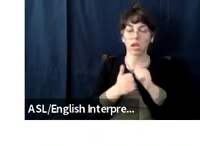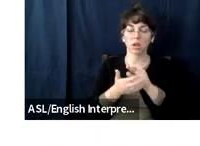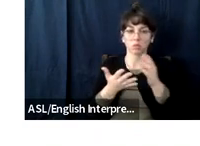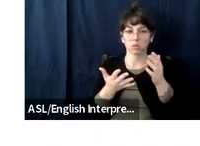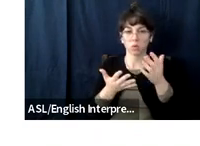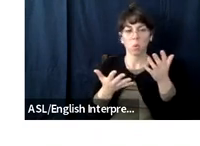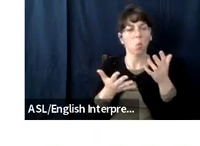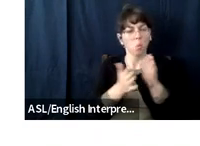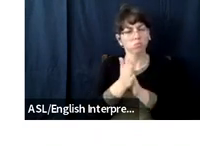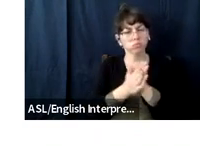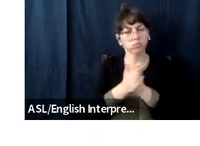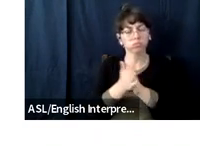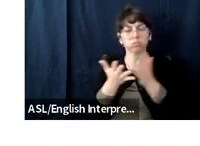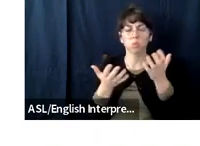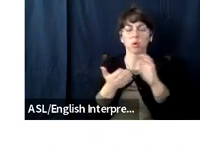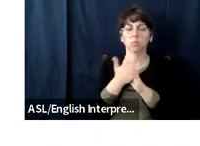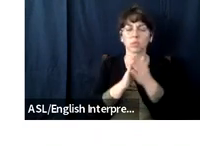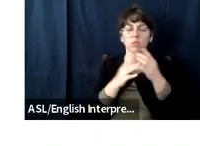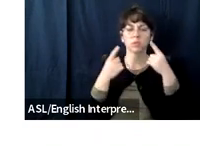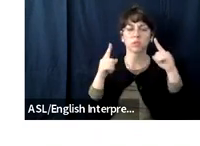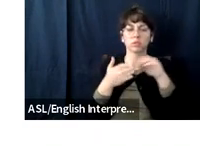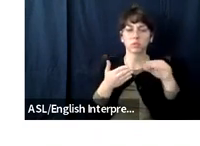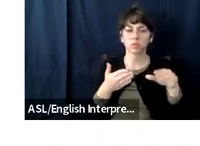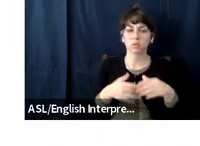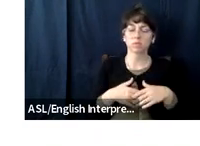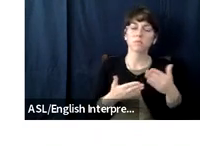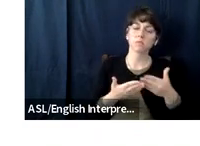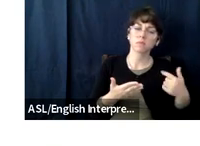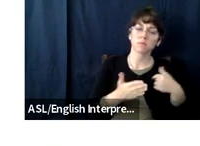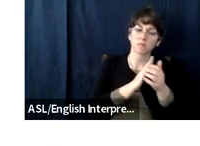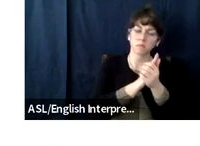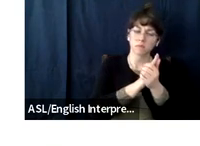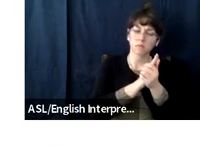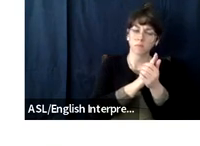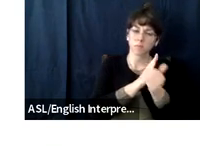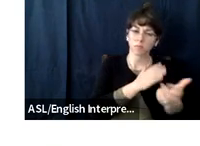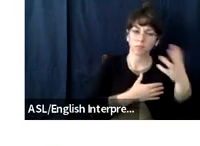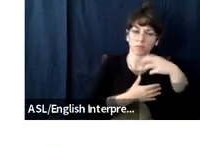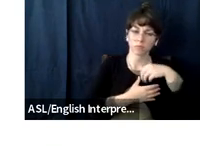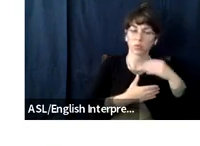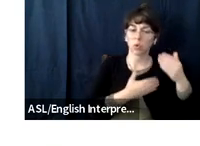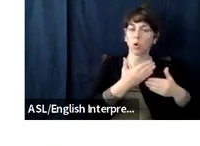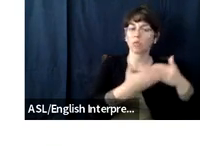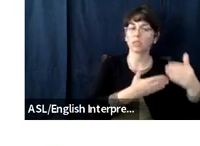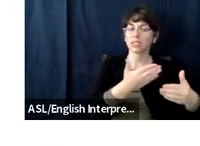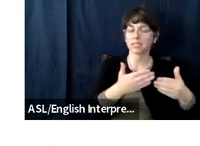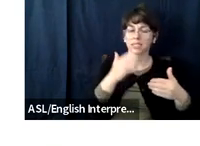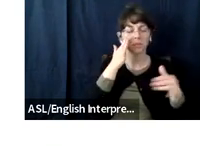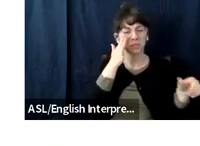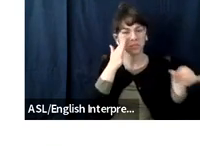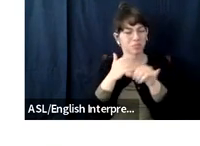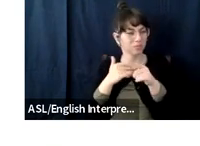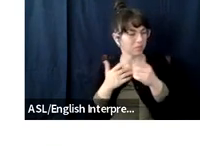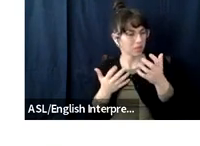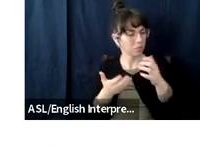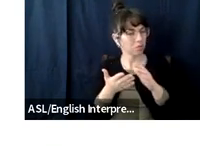lot of the how to's that we actually learn slowly in our lives, we want students to be able to learn those skills in order to be a successful college